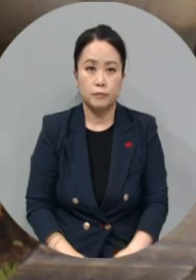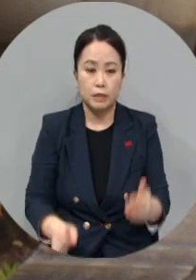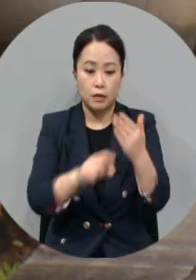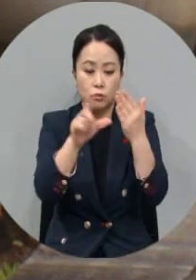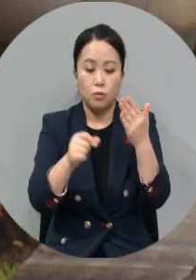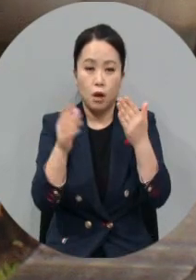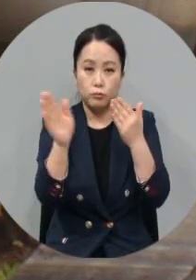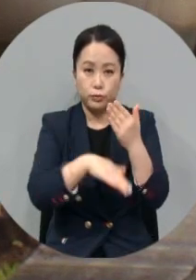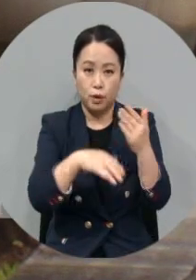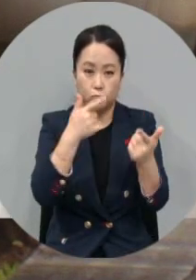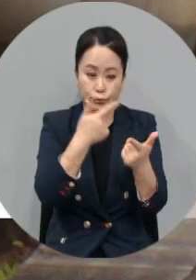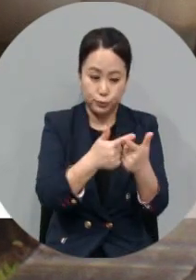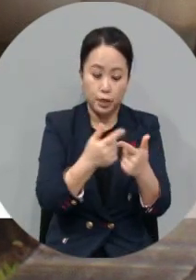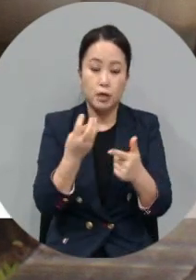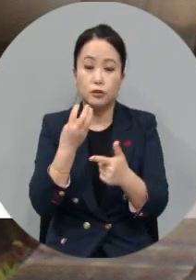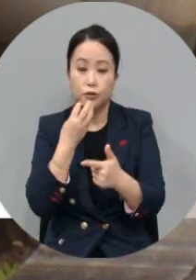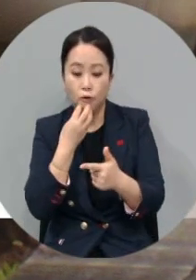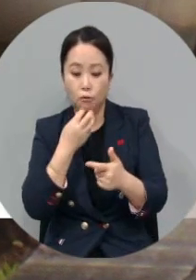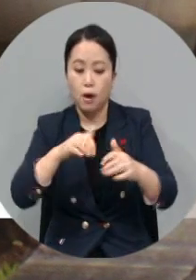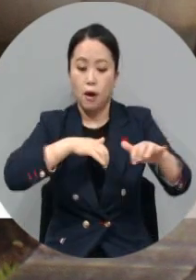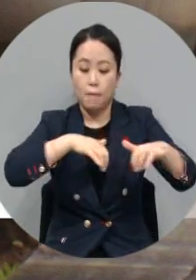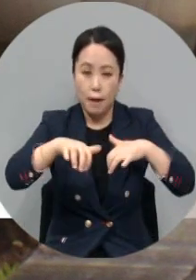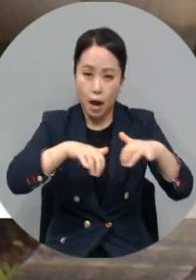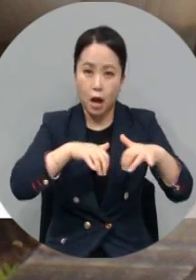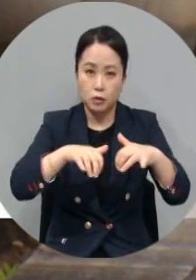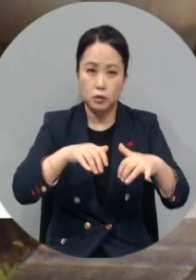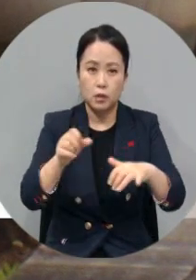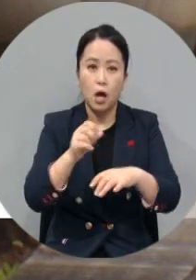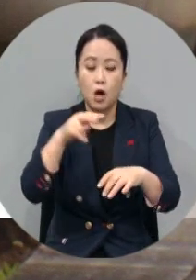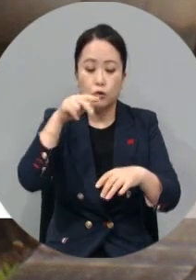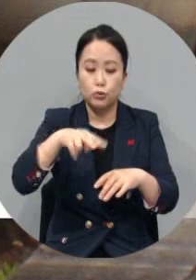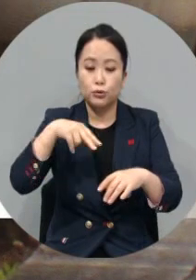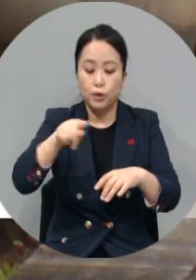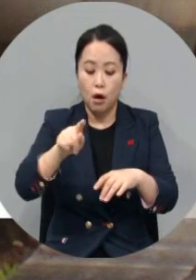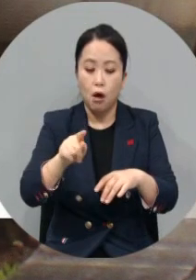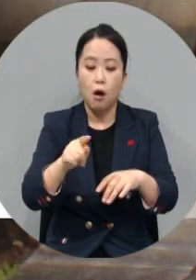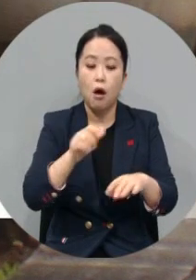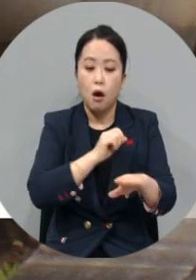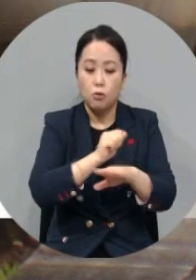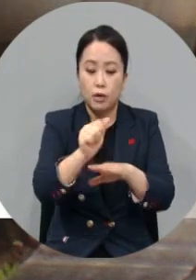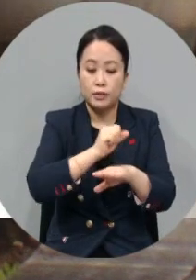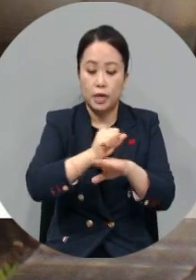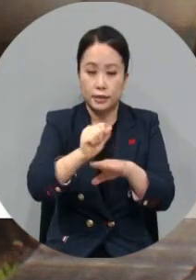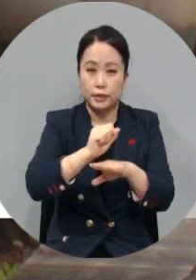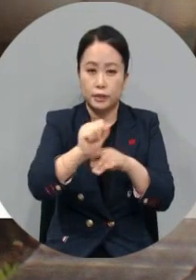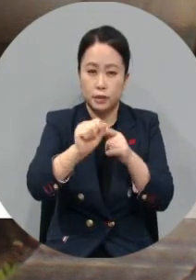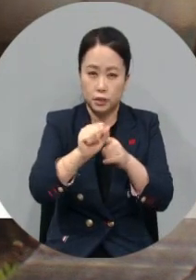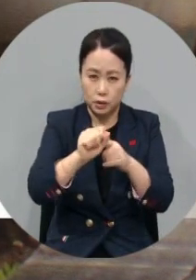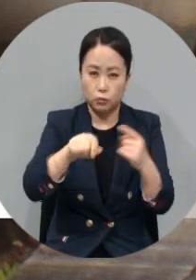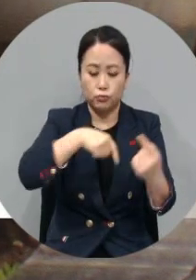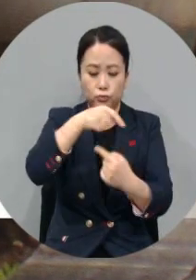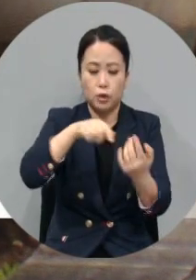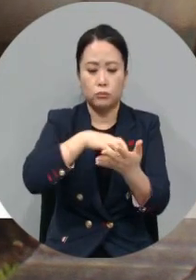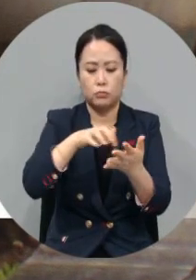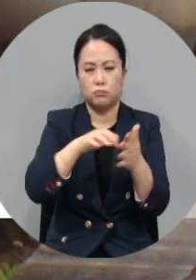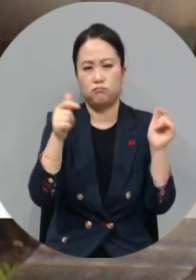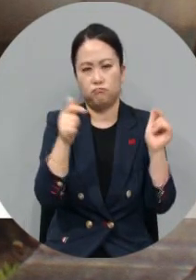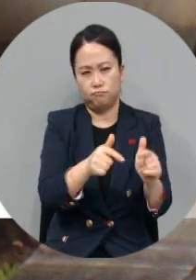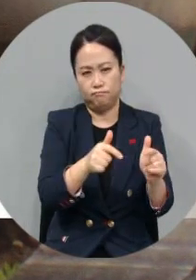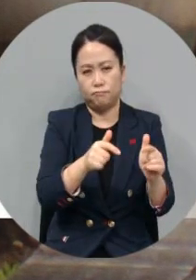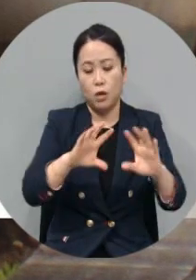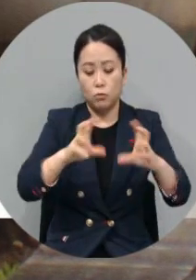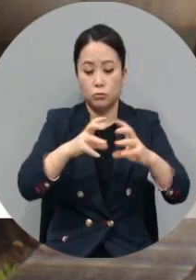다음 달부터 부산과 서울을 오가는 수서 고속철도 SRT의 운행 횟수가 줄어듭니다.